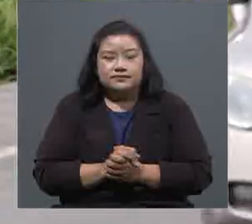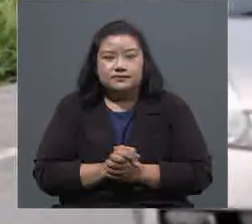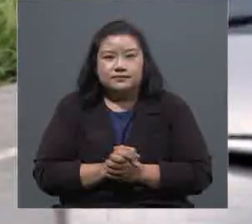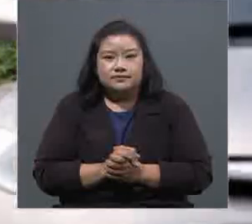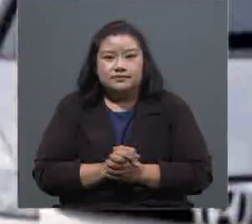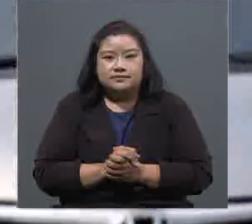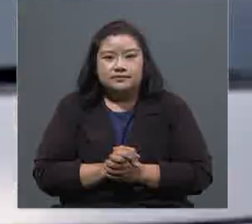ค่ะ